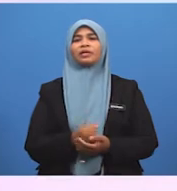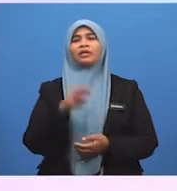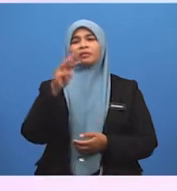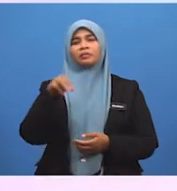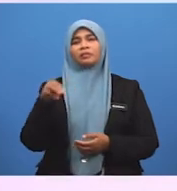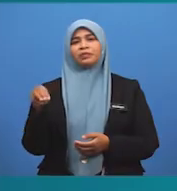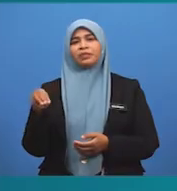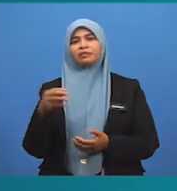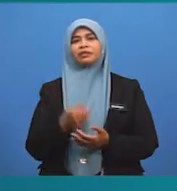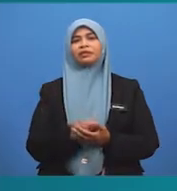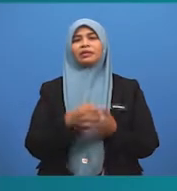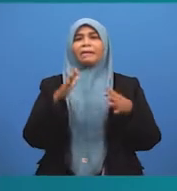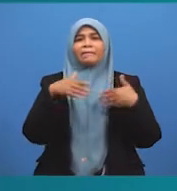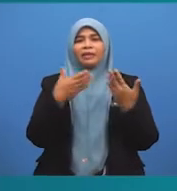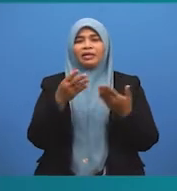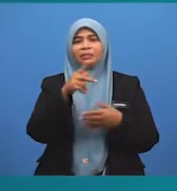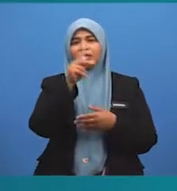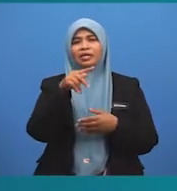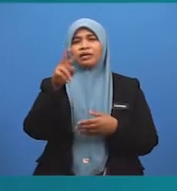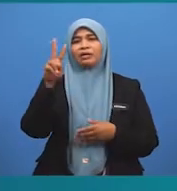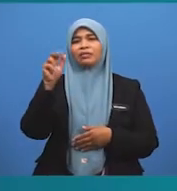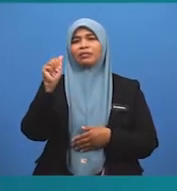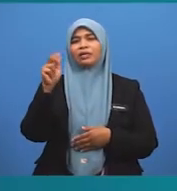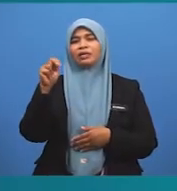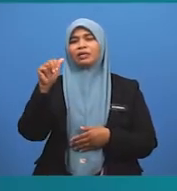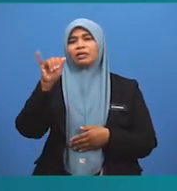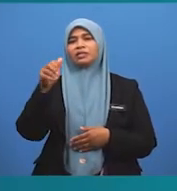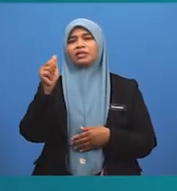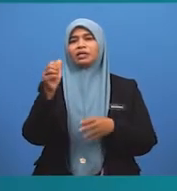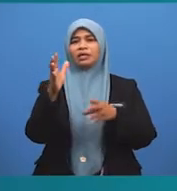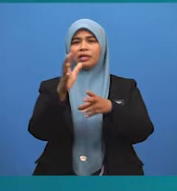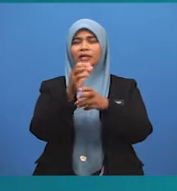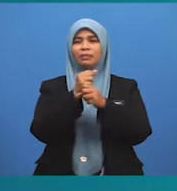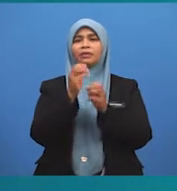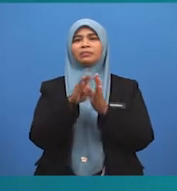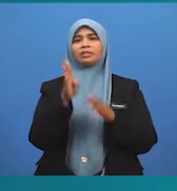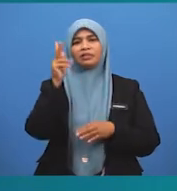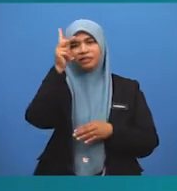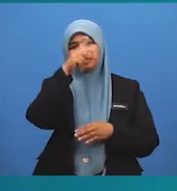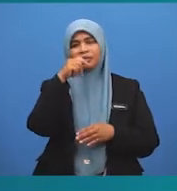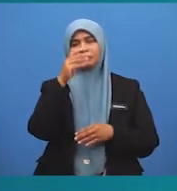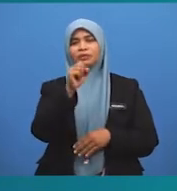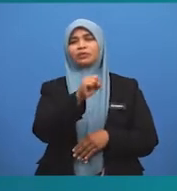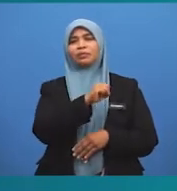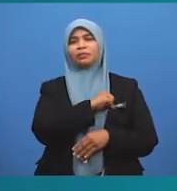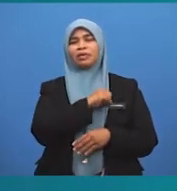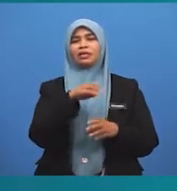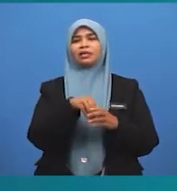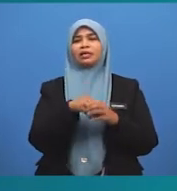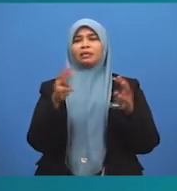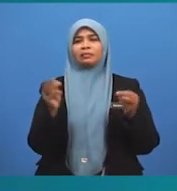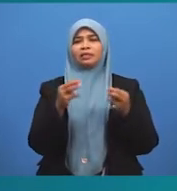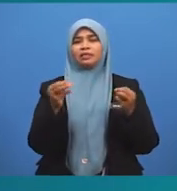Murid-murid, bagaimanakah Wanajah dapat bersikap sopan dalam